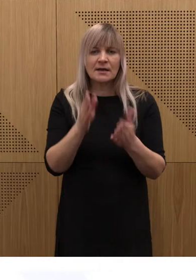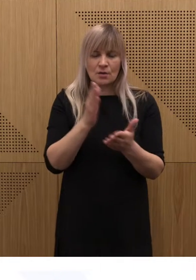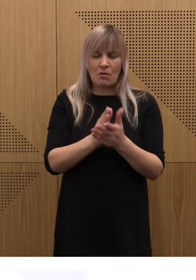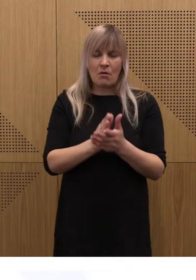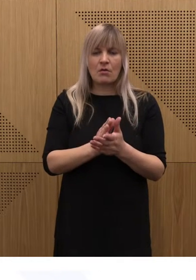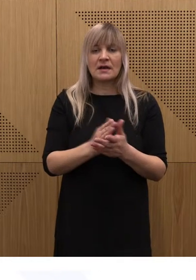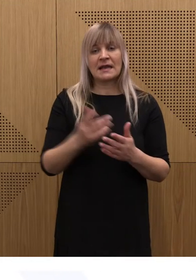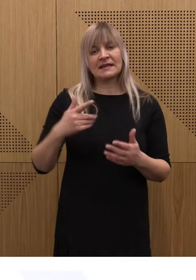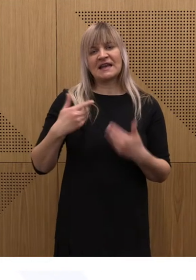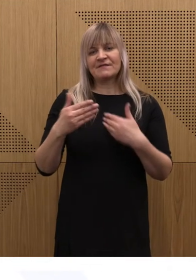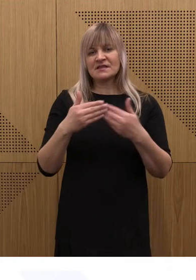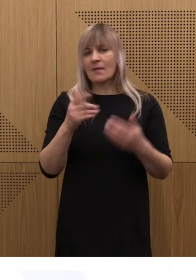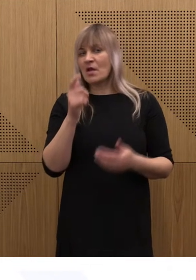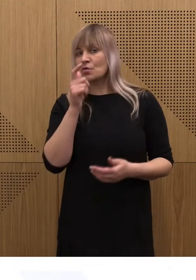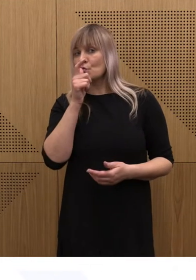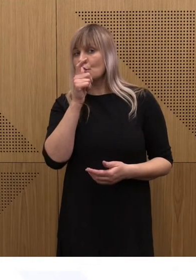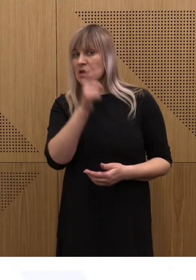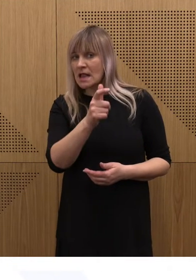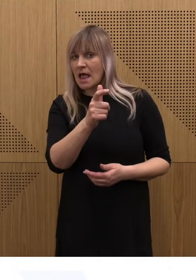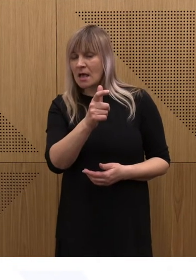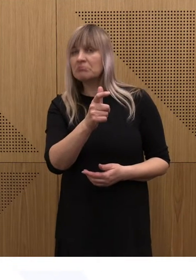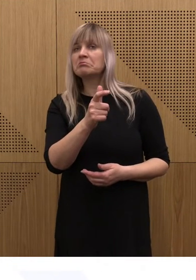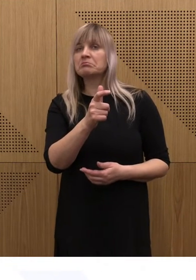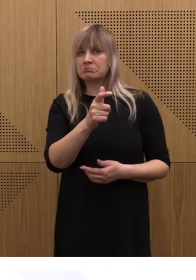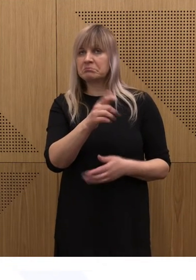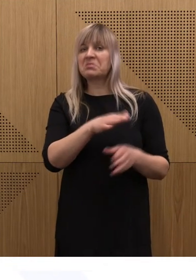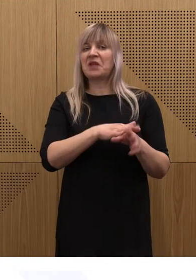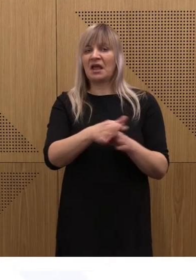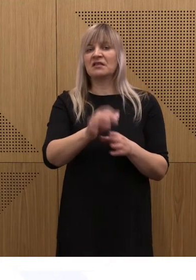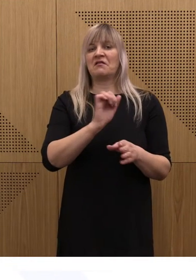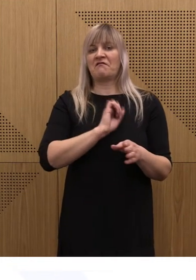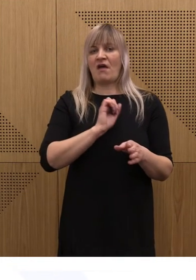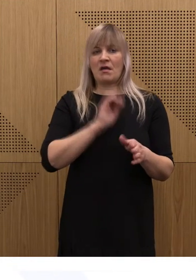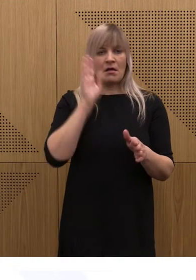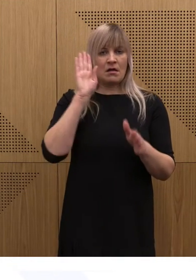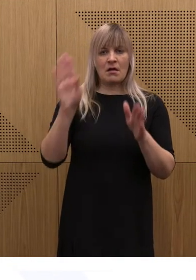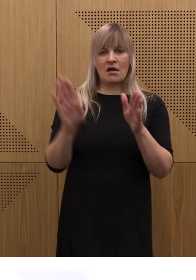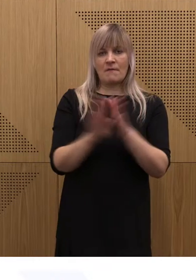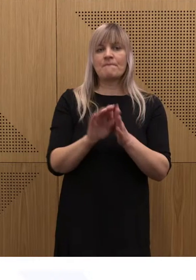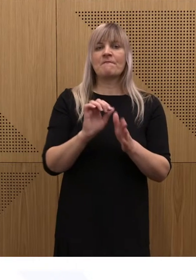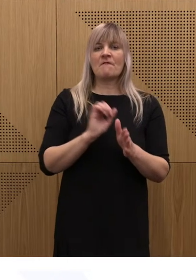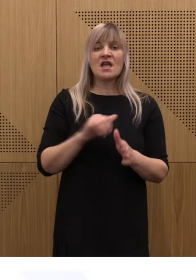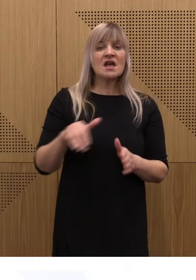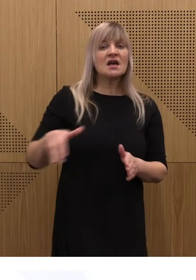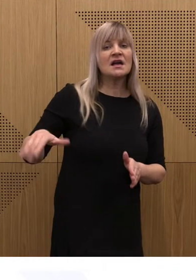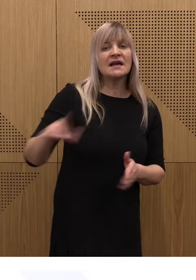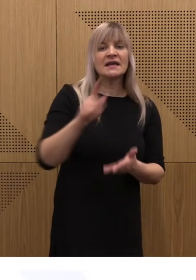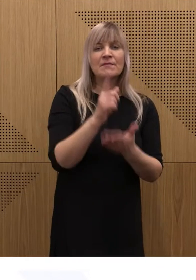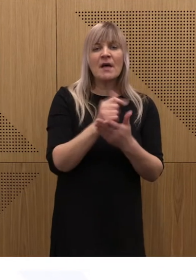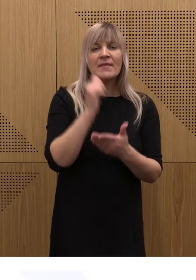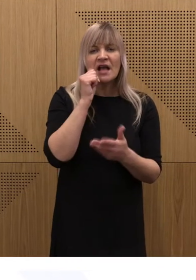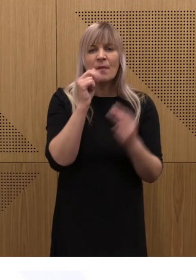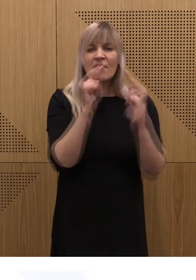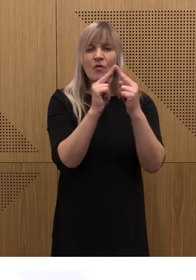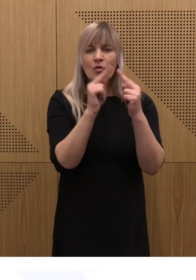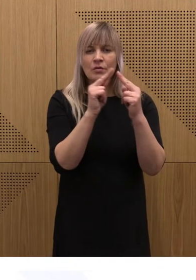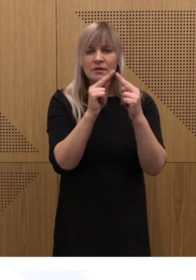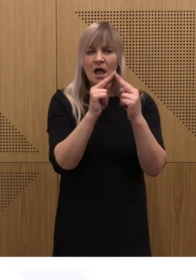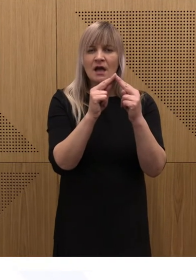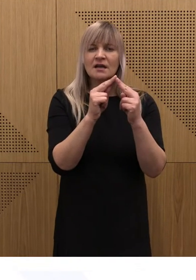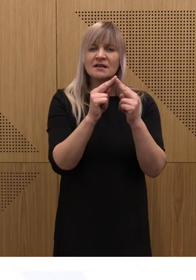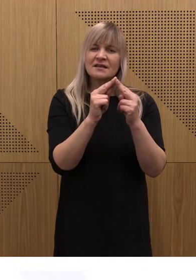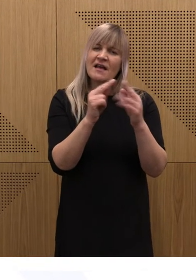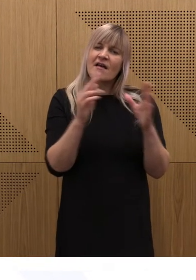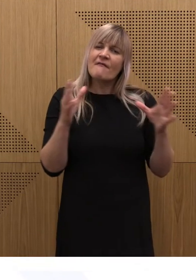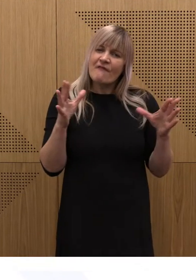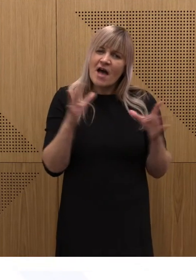kui Terviseamet midagi ütleb , siis need asjad on täitmiseks . Me peame kõik tõesti oma igapäevaseid kontakte vähendama .